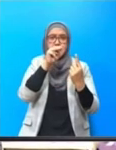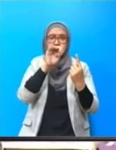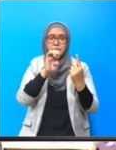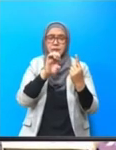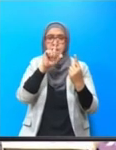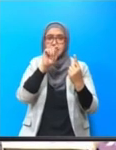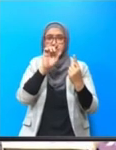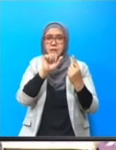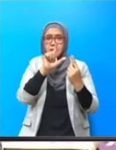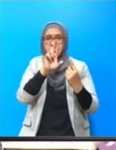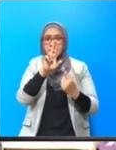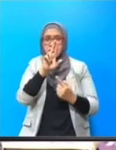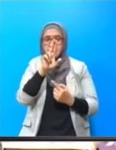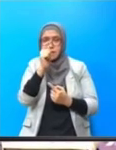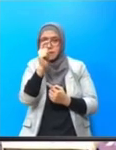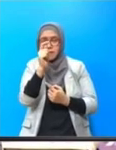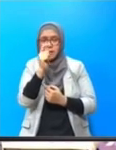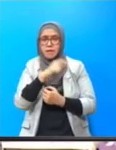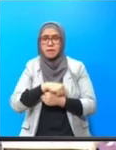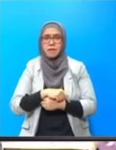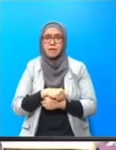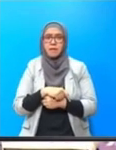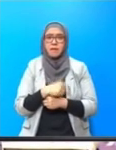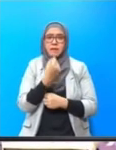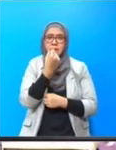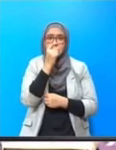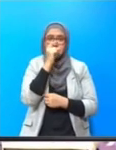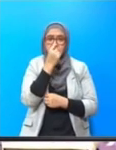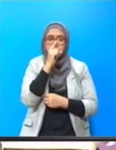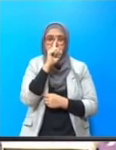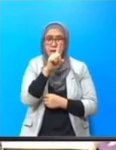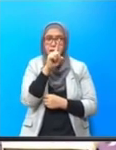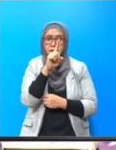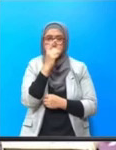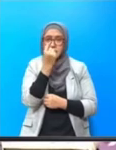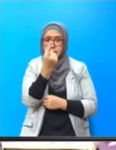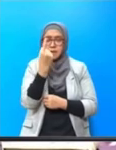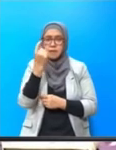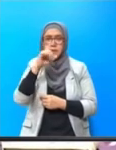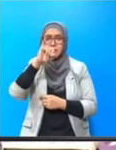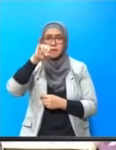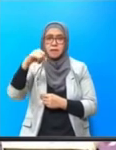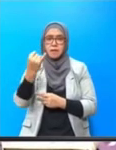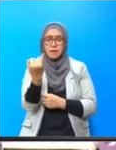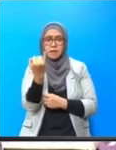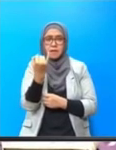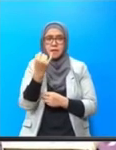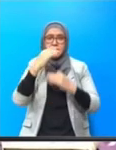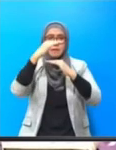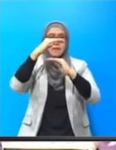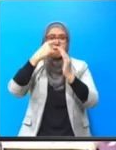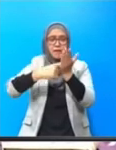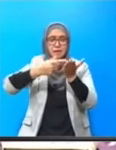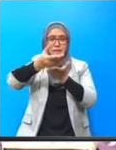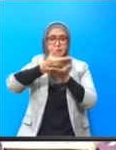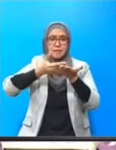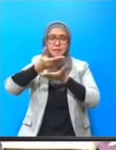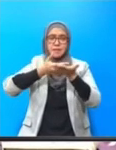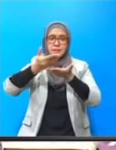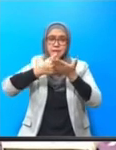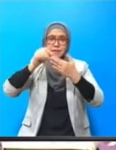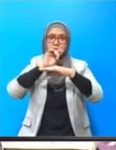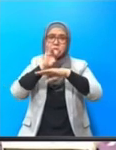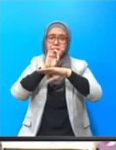6 112 juta di peringkat perunding. Satu lagi jalan akses